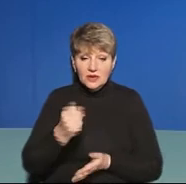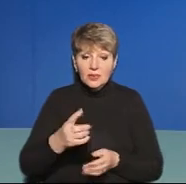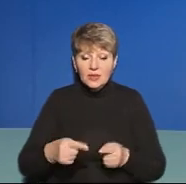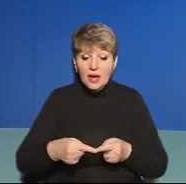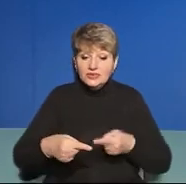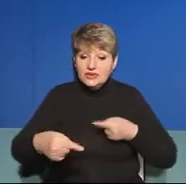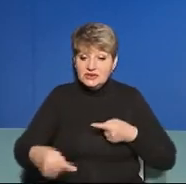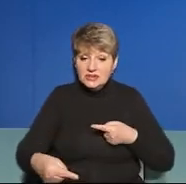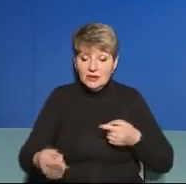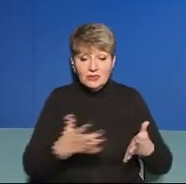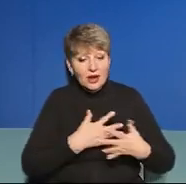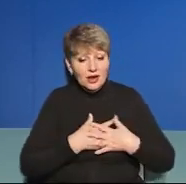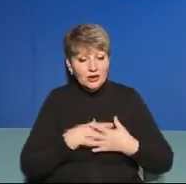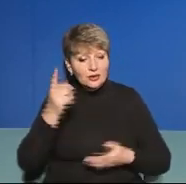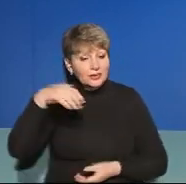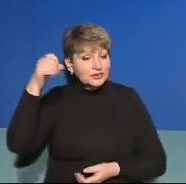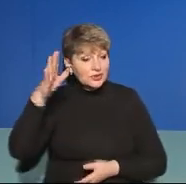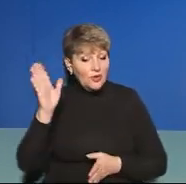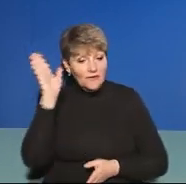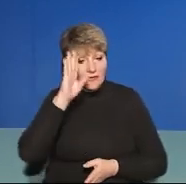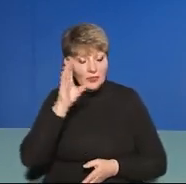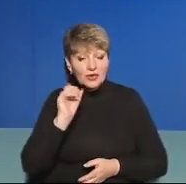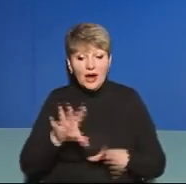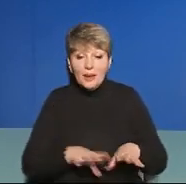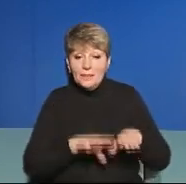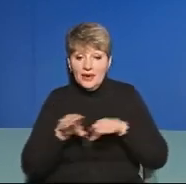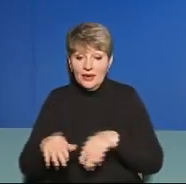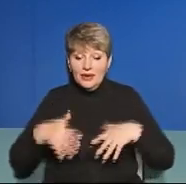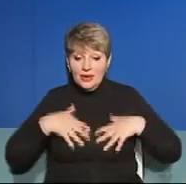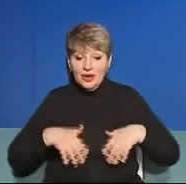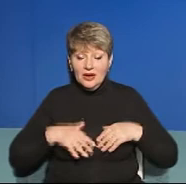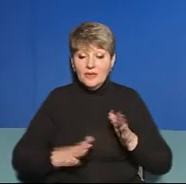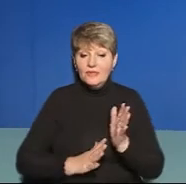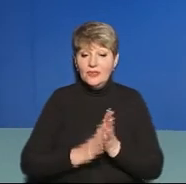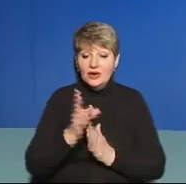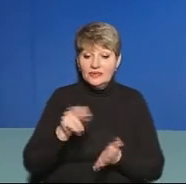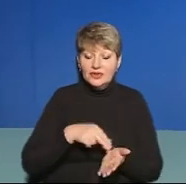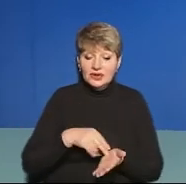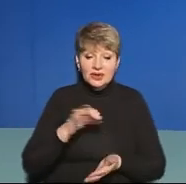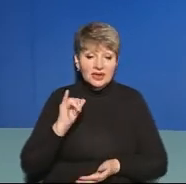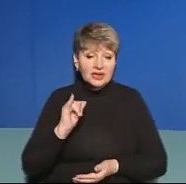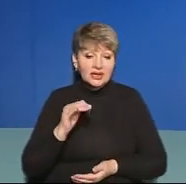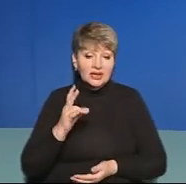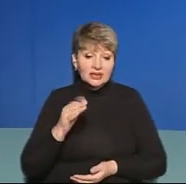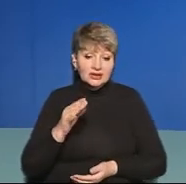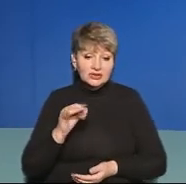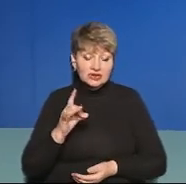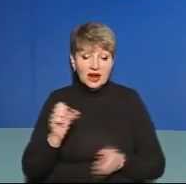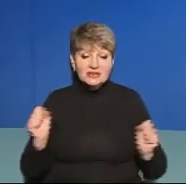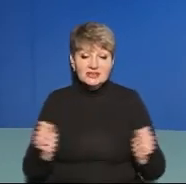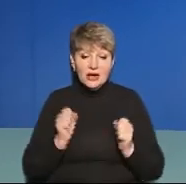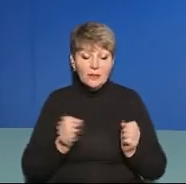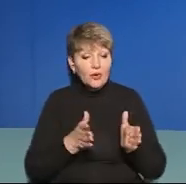дистанційку. Любить сонце і воду, як переселенець із Криму вирощує на Черкащині інжир. І зимовий режим